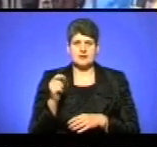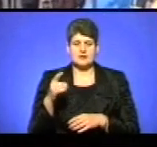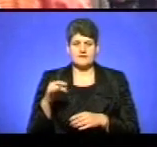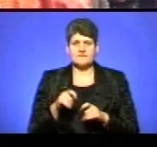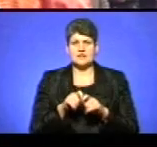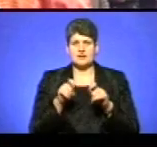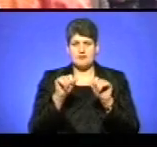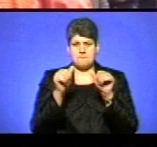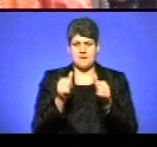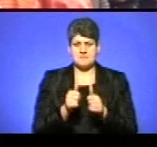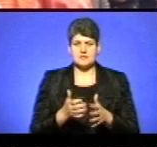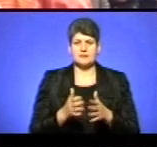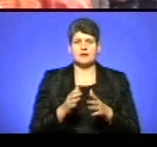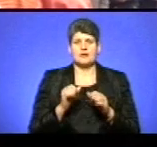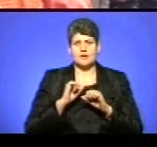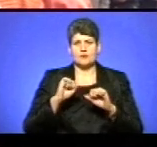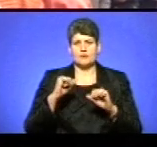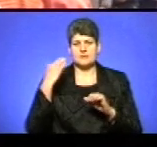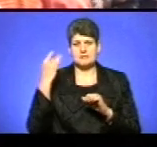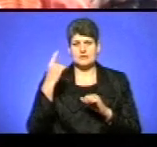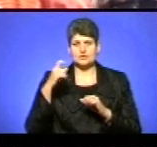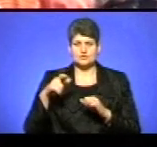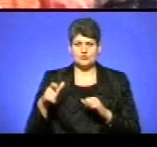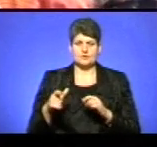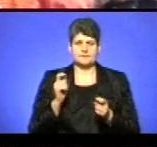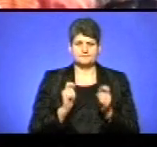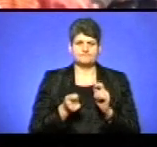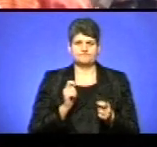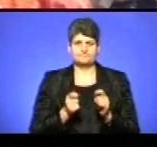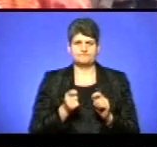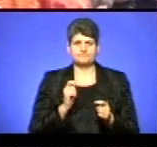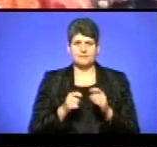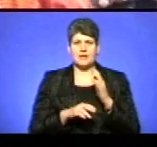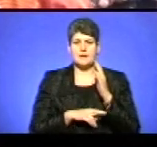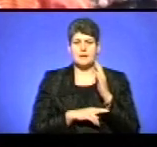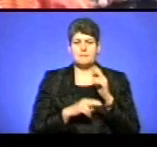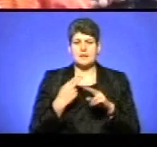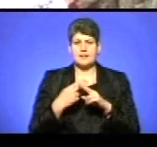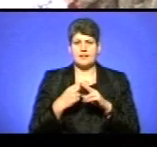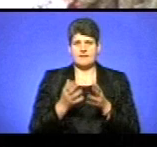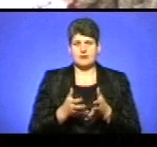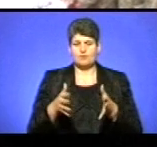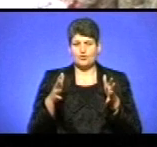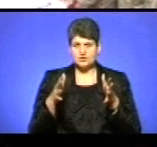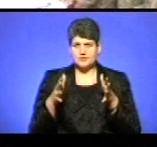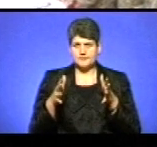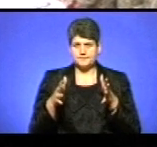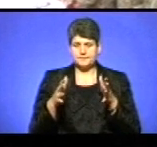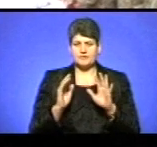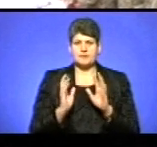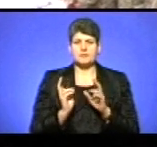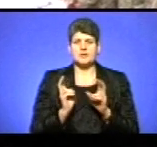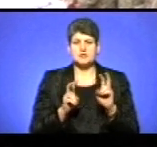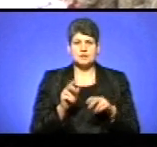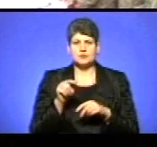Відкривають пам'ятник Героям Небесної Сотні під супровід ритмічного бою по металевих бочках. До скверу Устима Голоднюка